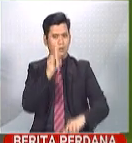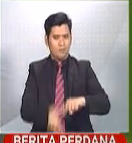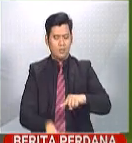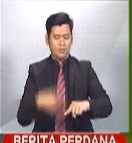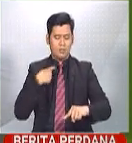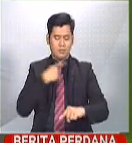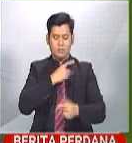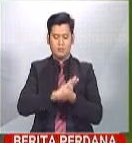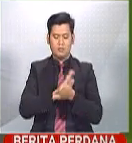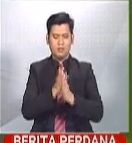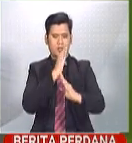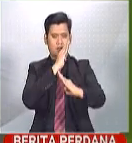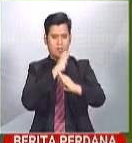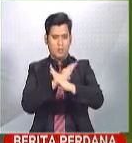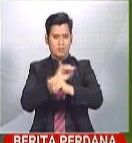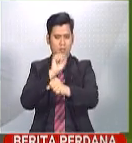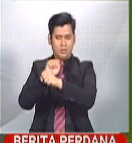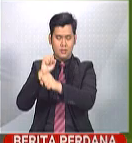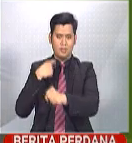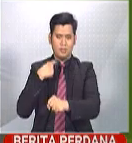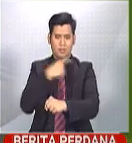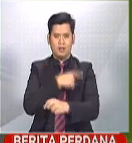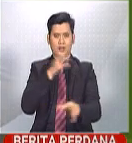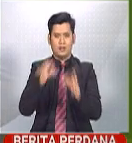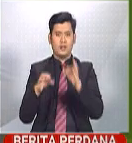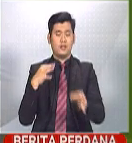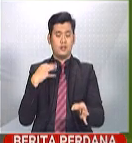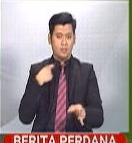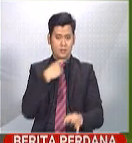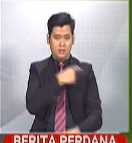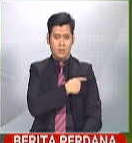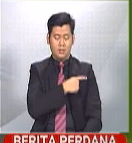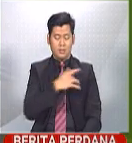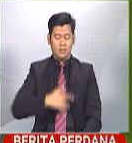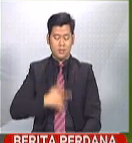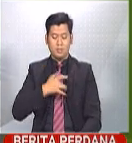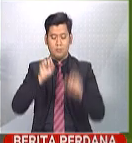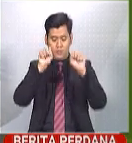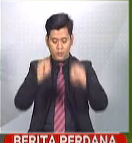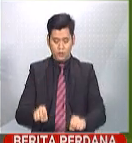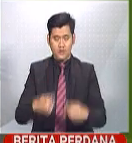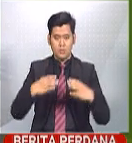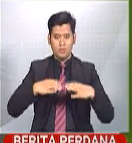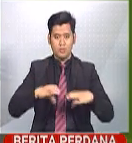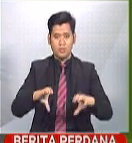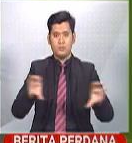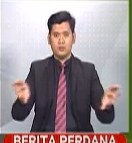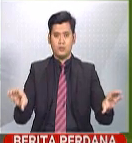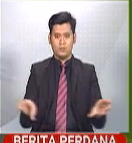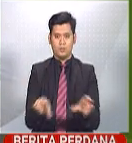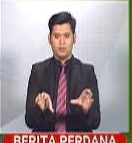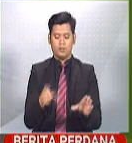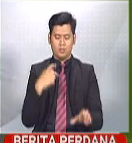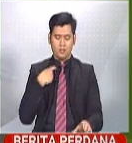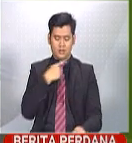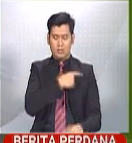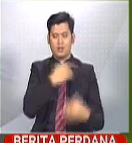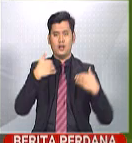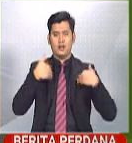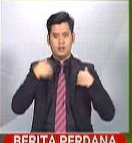halangan kepada kerjaya kita. Tapi kalau kita kata kita boleh juga buat, kita juga